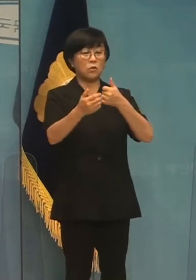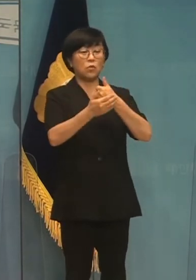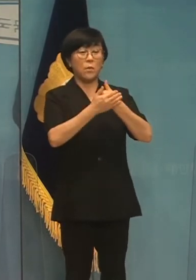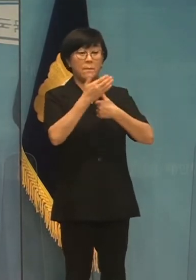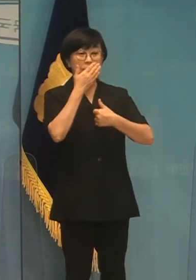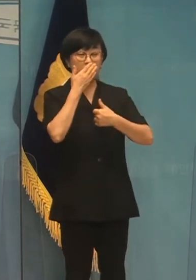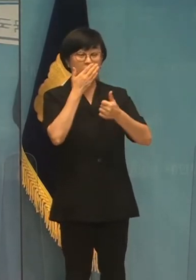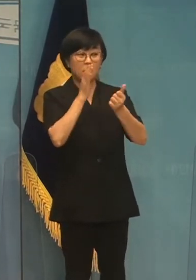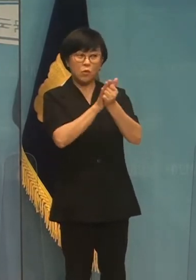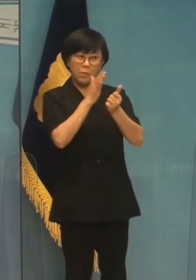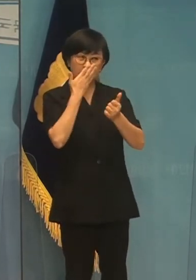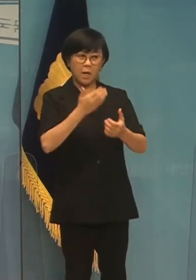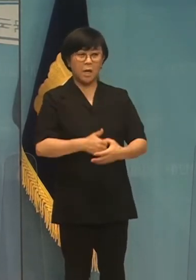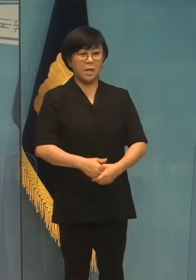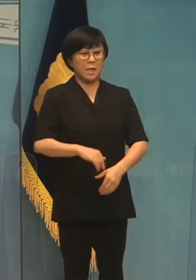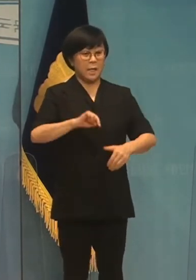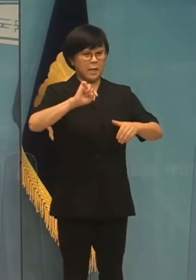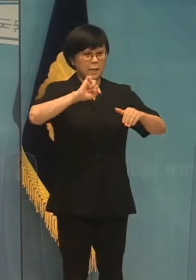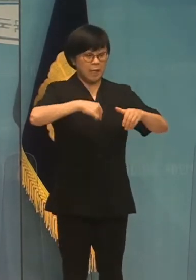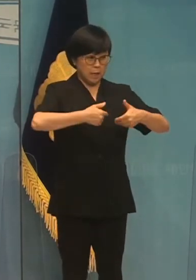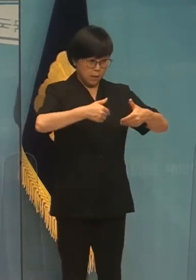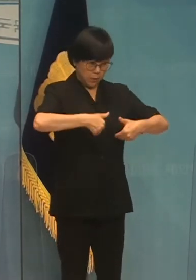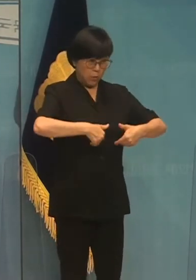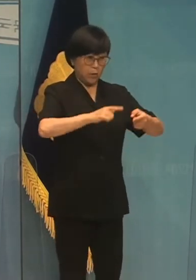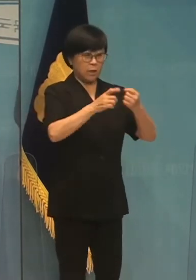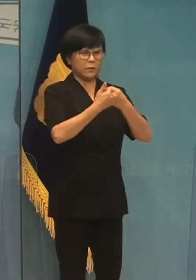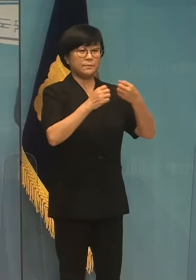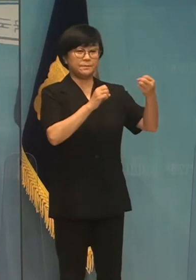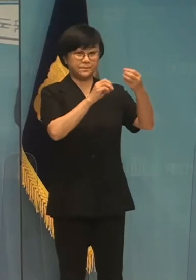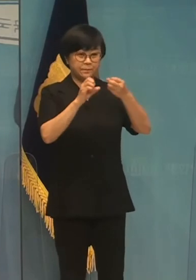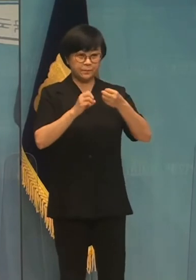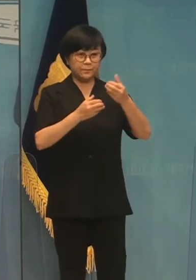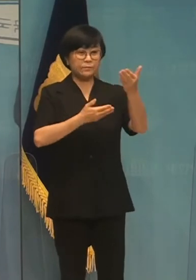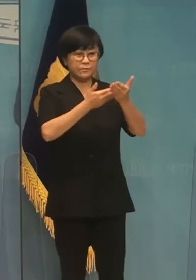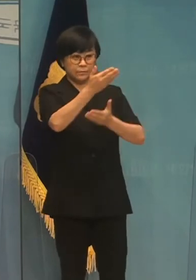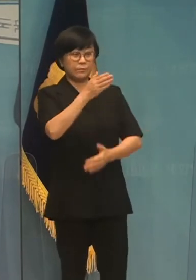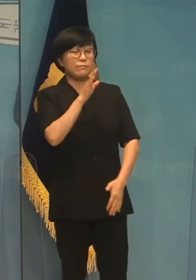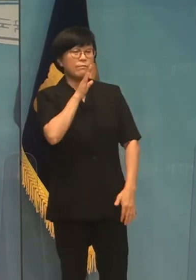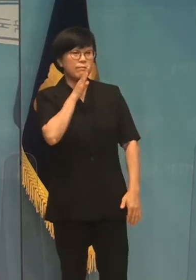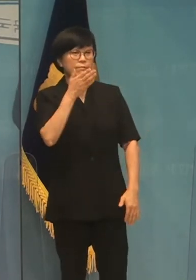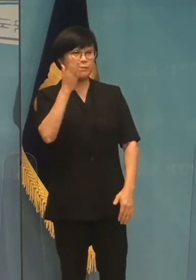때문입니다. 자기들의 필요에 따라 대화와